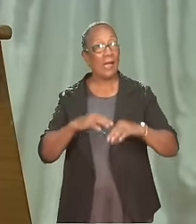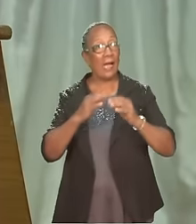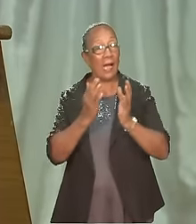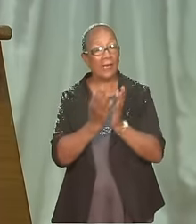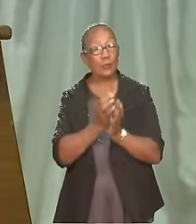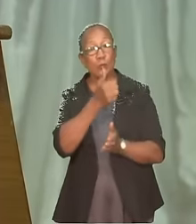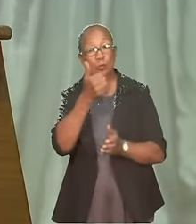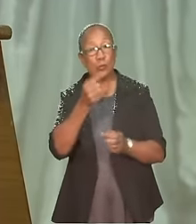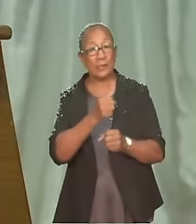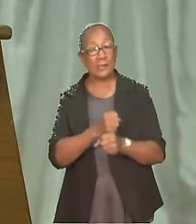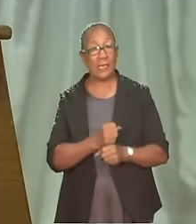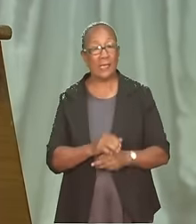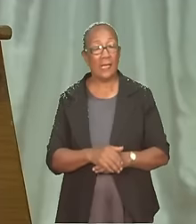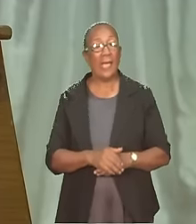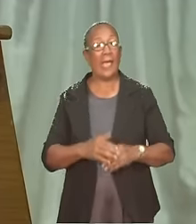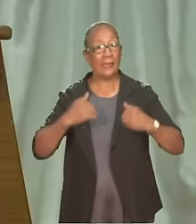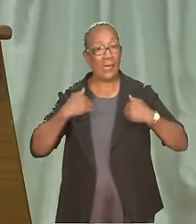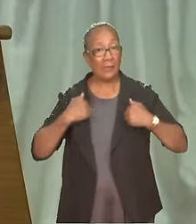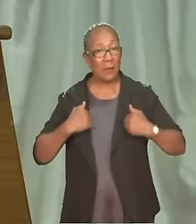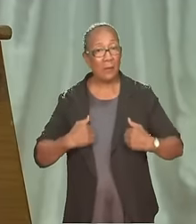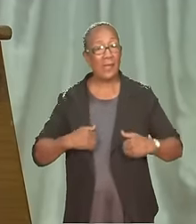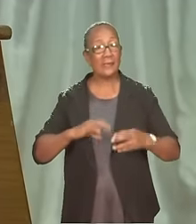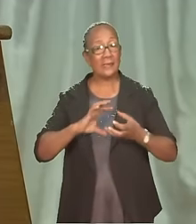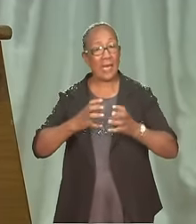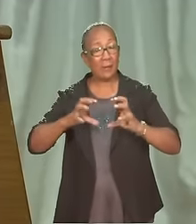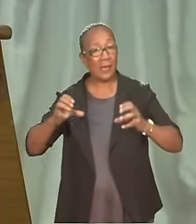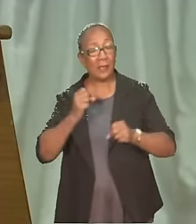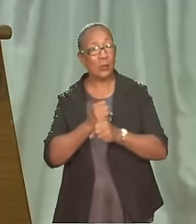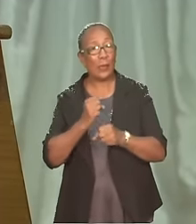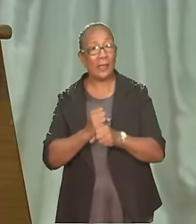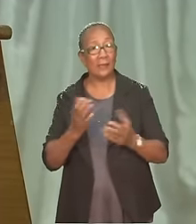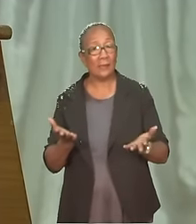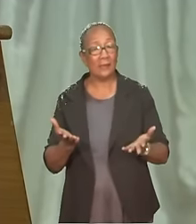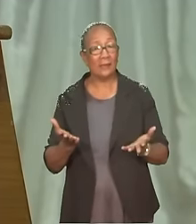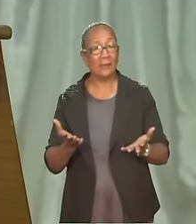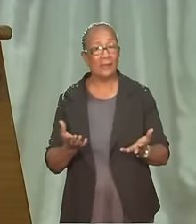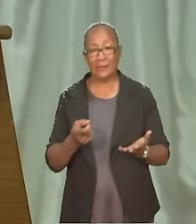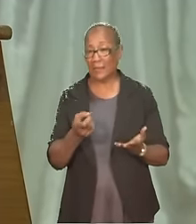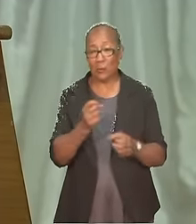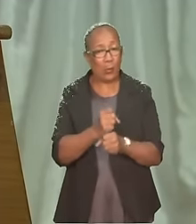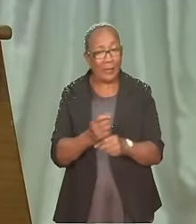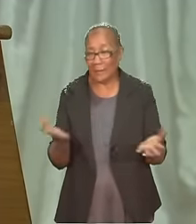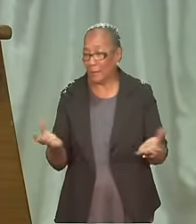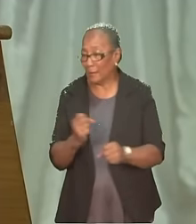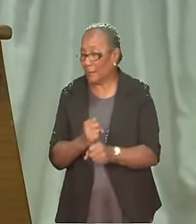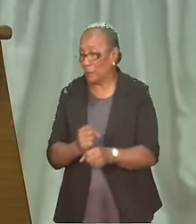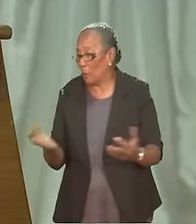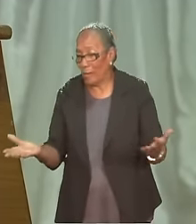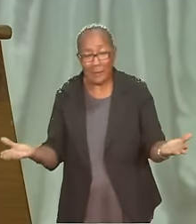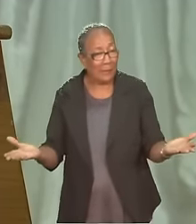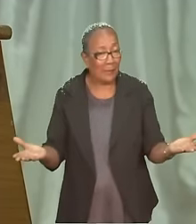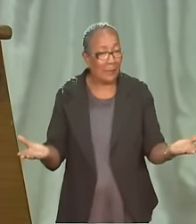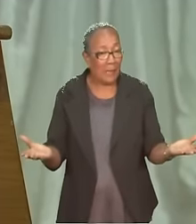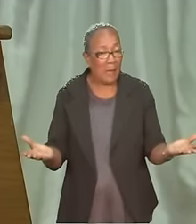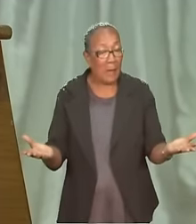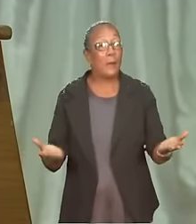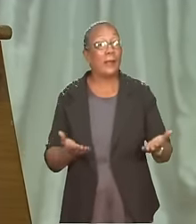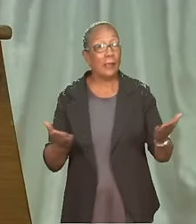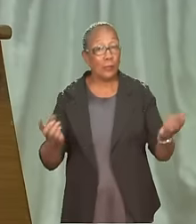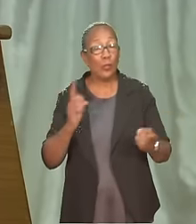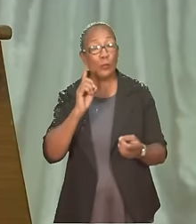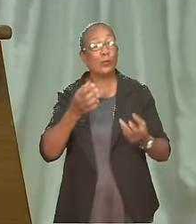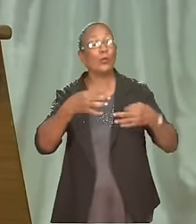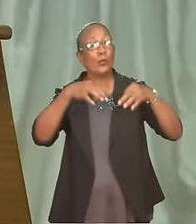zijn. En niet als de burger daar gaat, apparaat neerrokken, dat neerrokken, die is neerrokken. Maar natuurlijk moet er goed beleid zijn